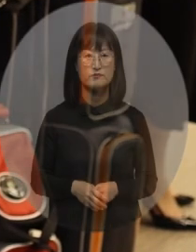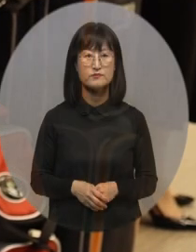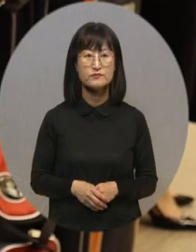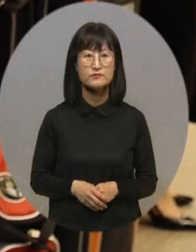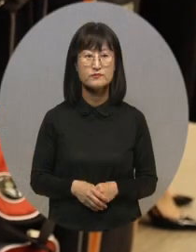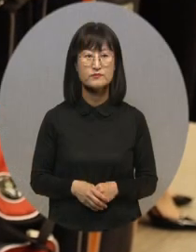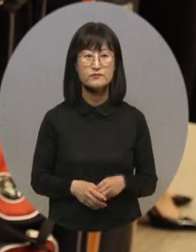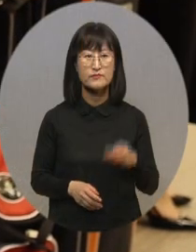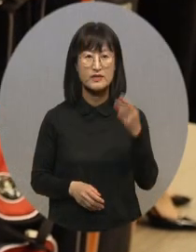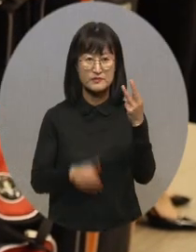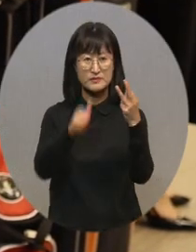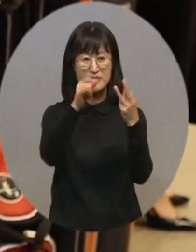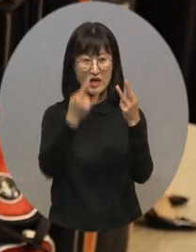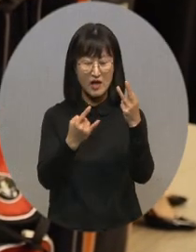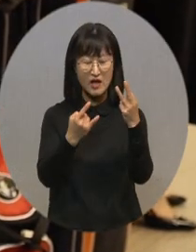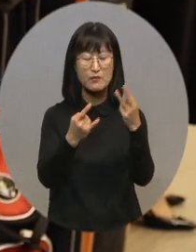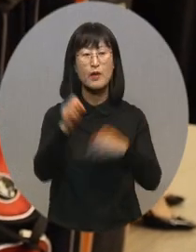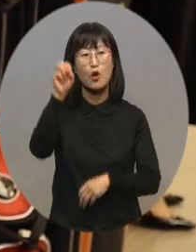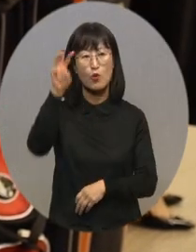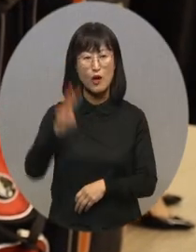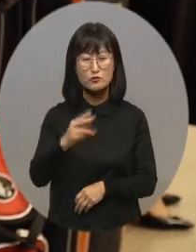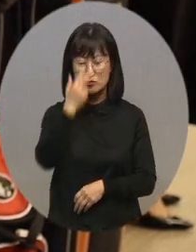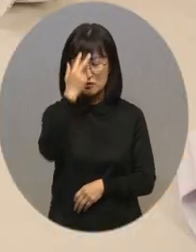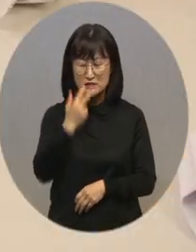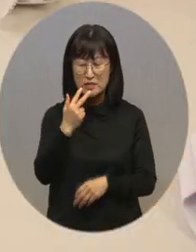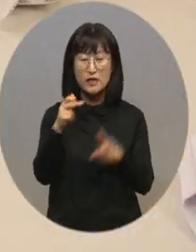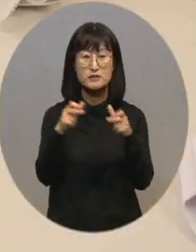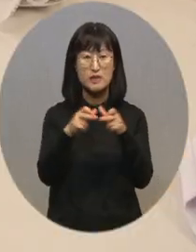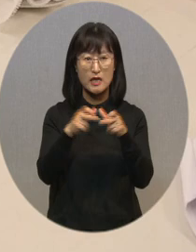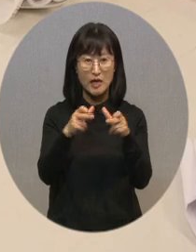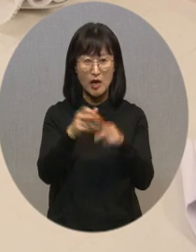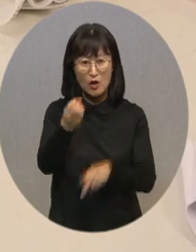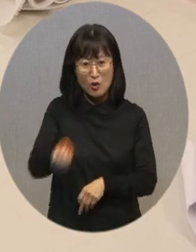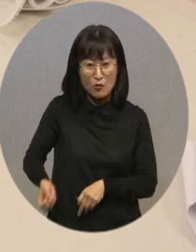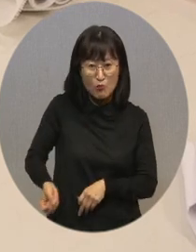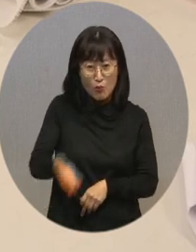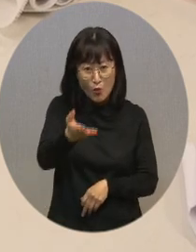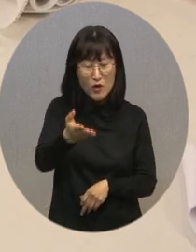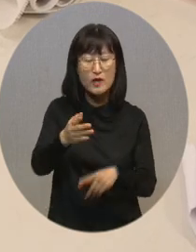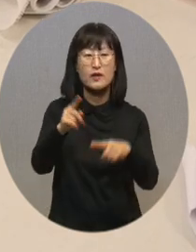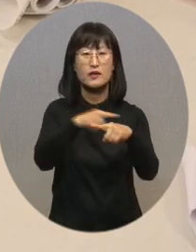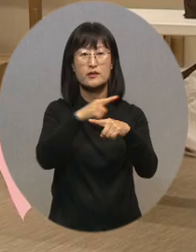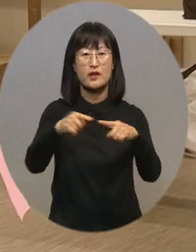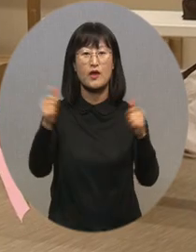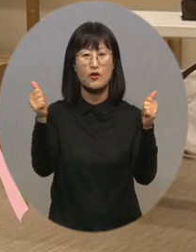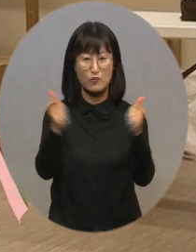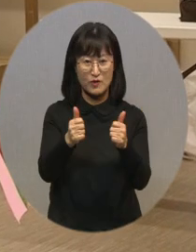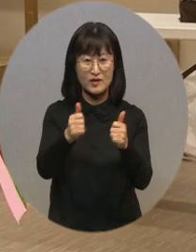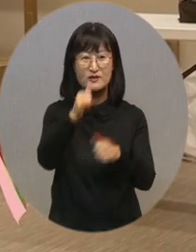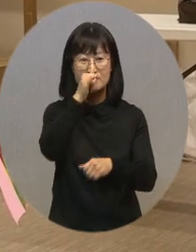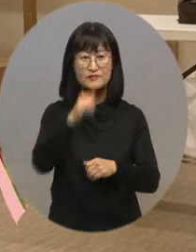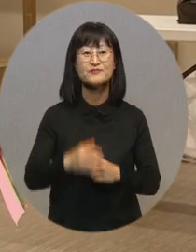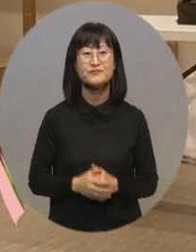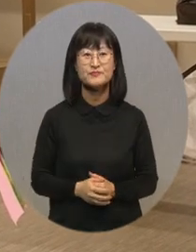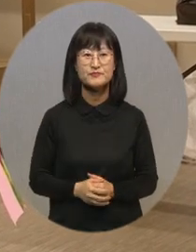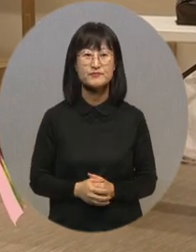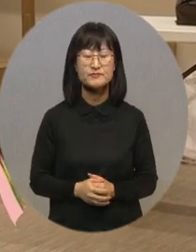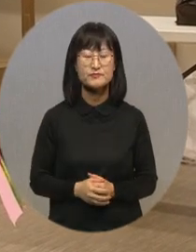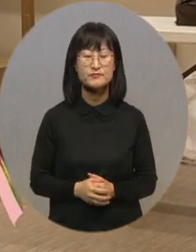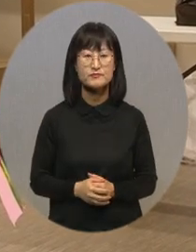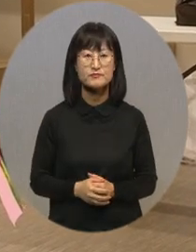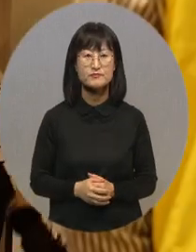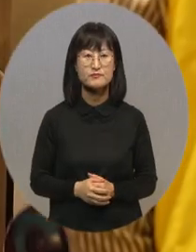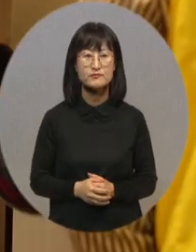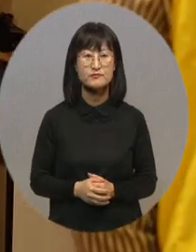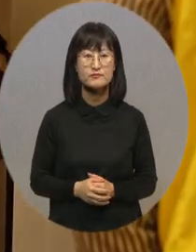제13회 광주광역시 전국시각장애인 볼링대회가 지난 4월 12일 광주광역시 계림동의 한 볼링장에서